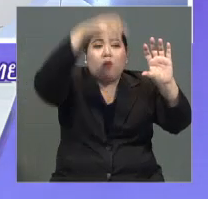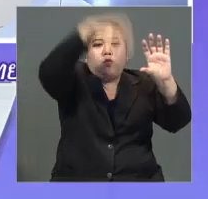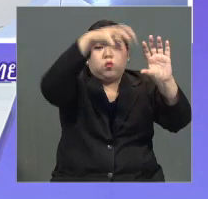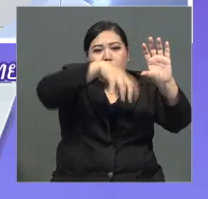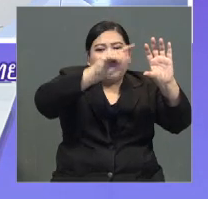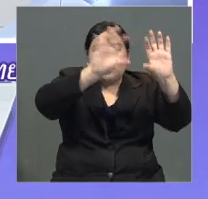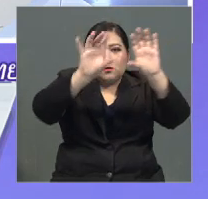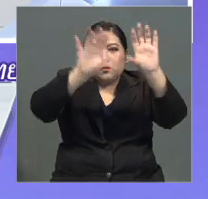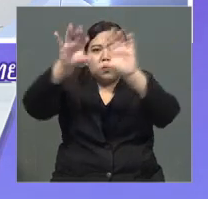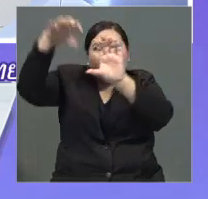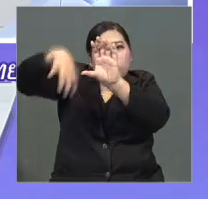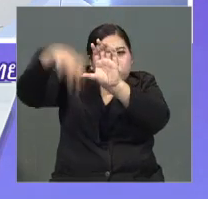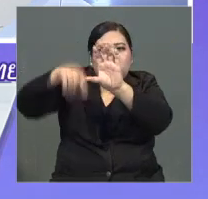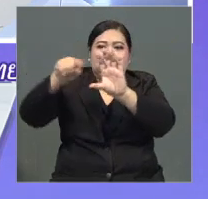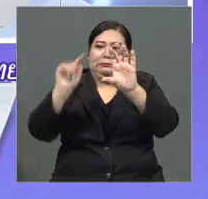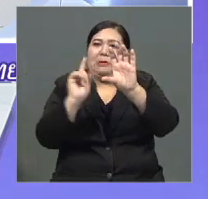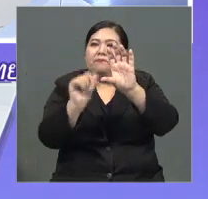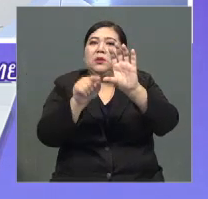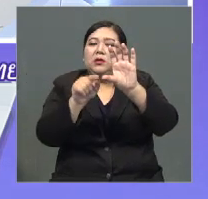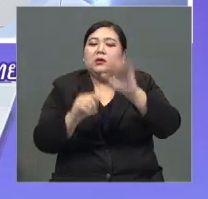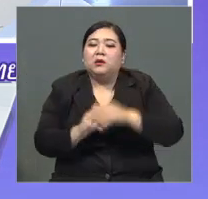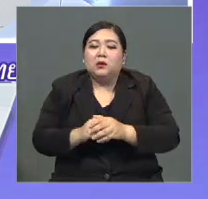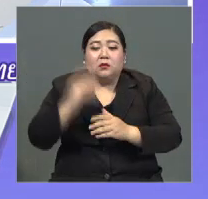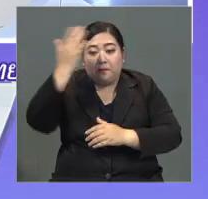amb lane